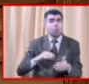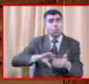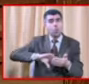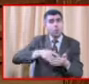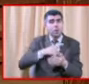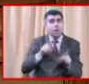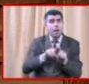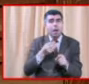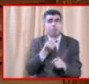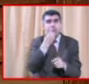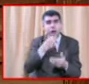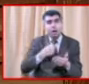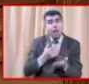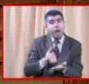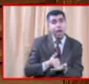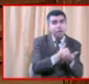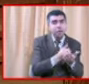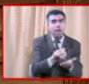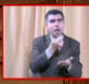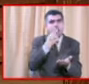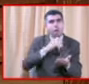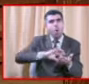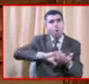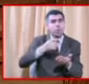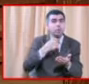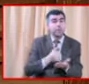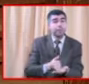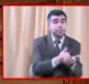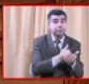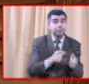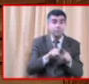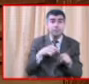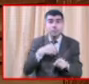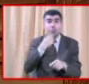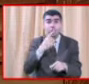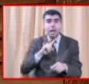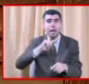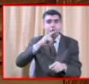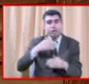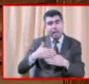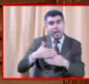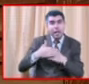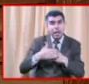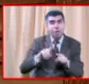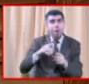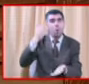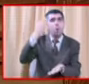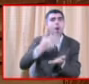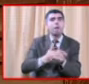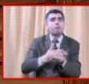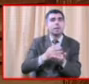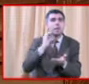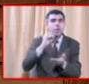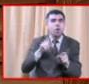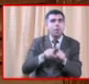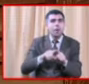السيد الوزير، السيد الوزير، اغلبيه الساكنه الاقليم اللي انتمي اليه اللي هو زاكوره منحصره اليوم. قلتوا درتوا بانه درتوا